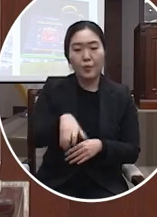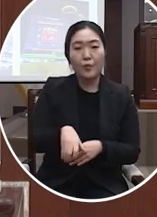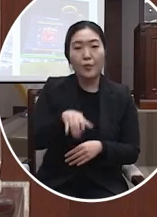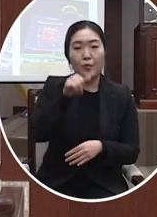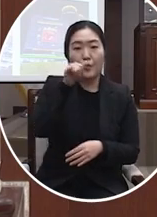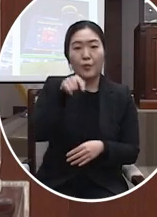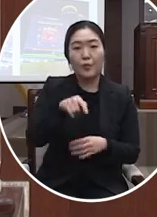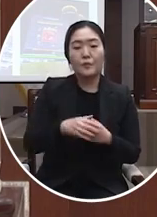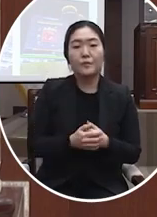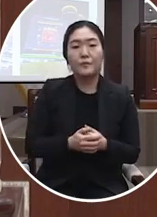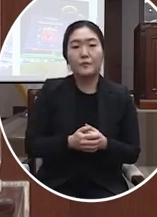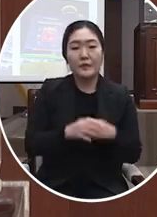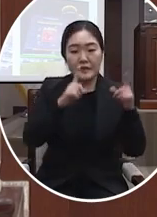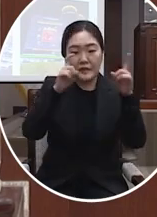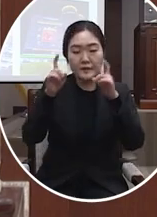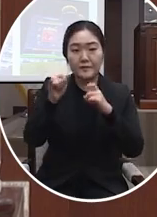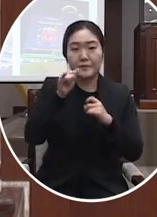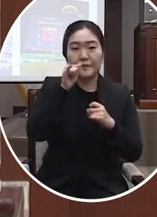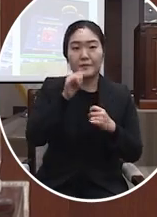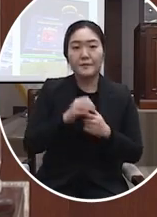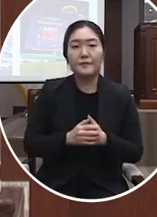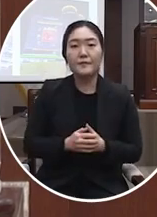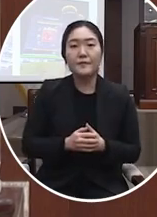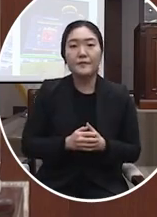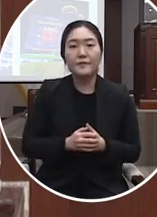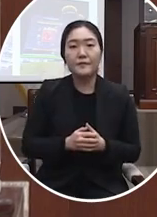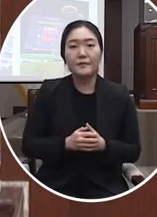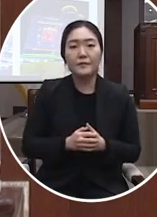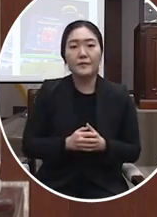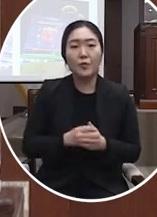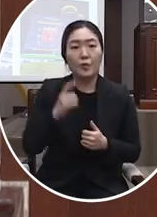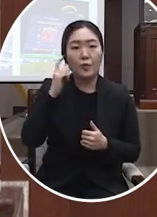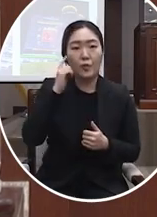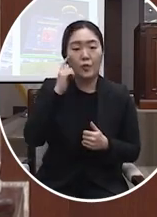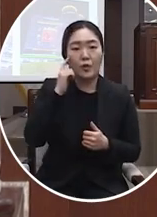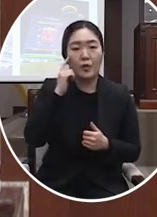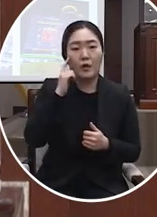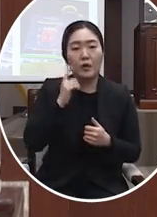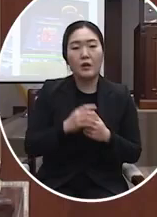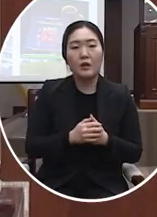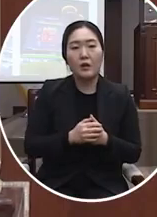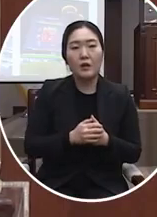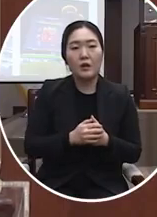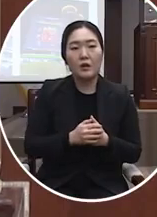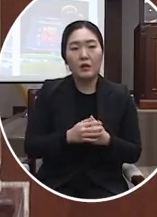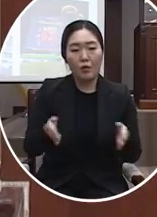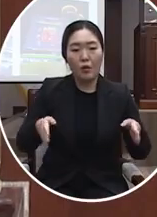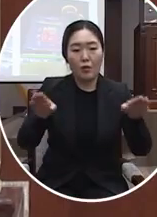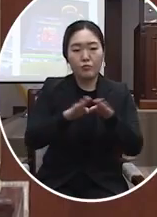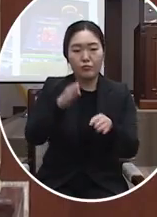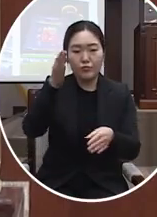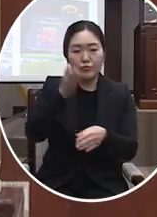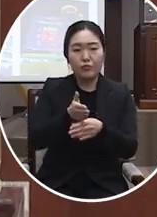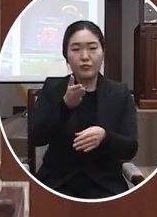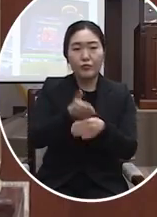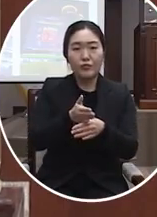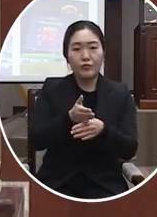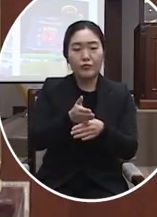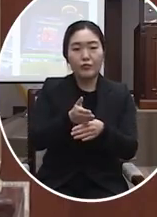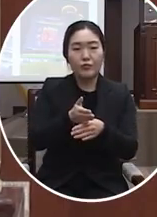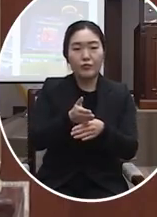교보문고, 현대백화점 천호점 사진을 촬영한 것인데요. 왜 저 건물들은 건물의 중앙에